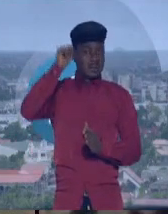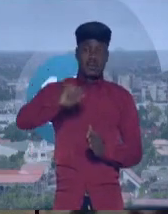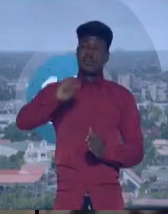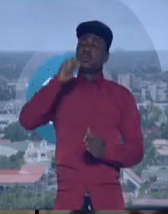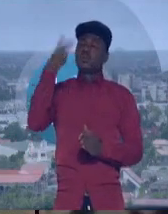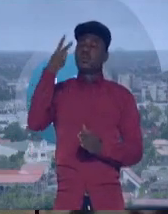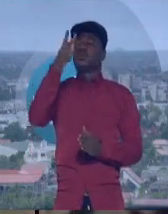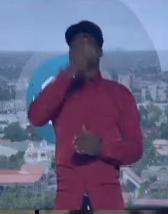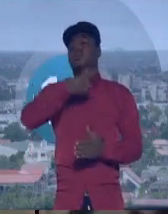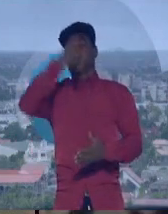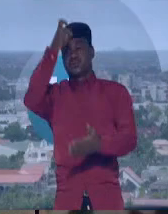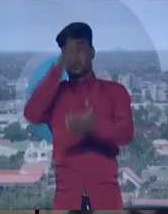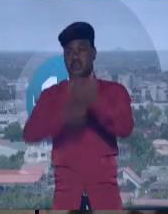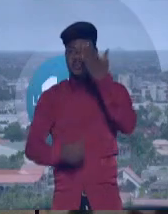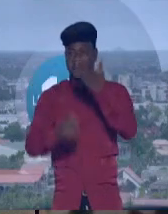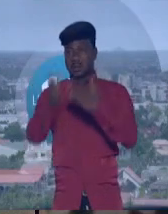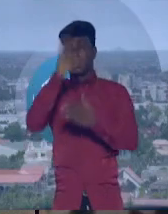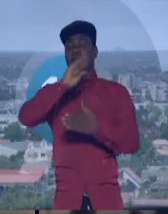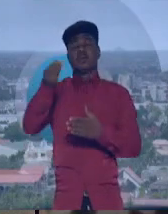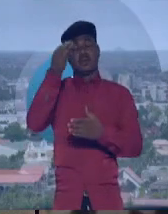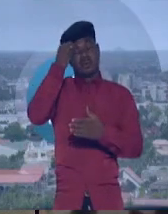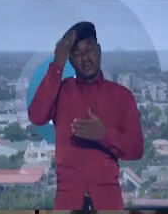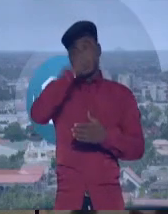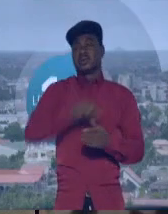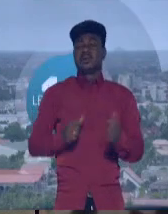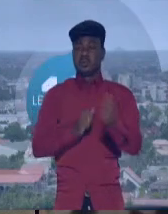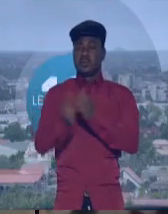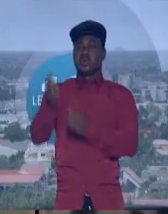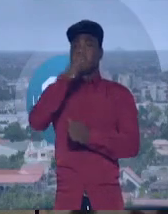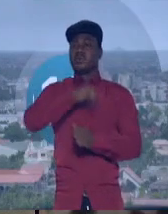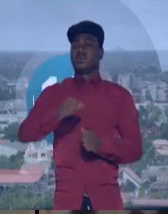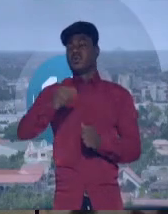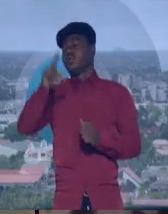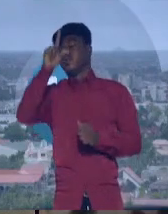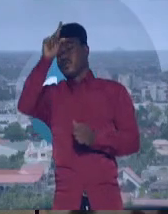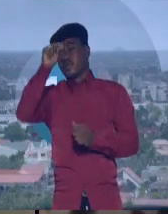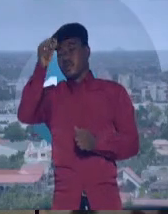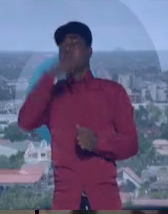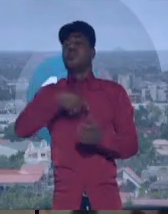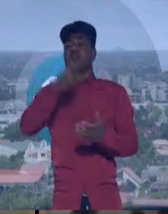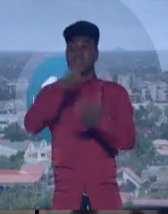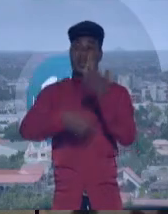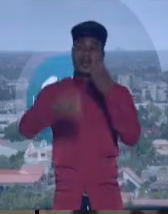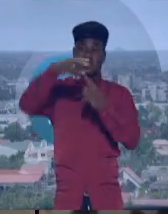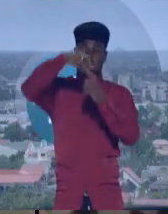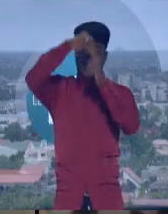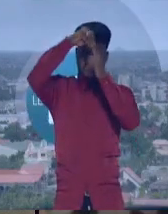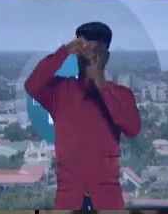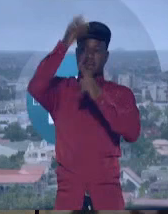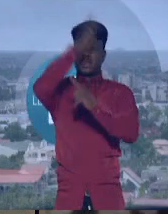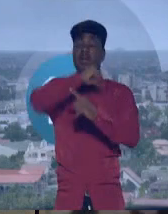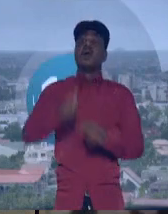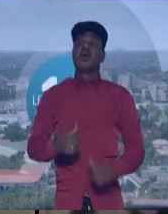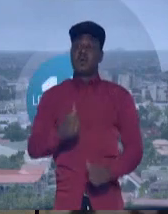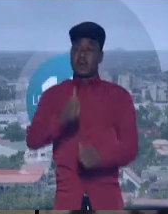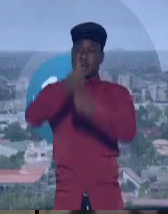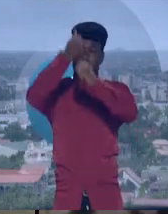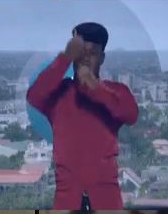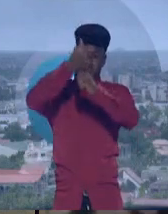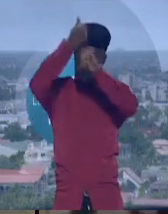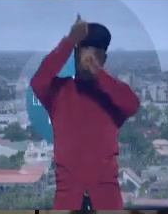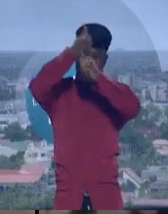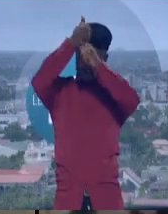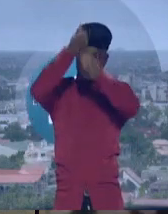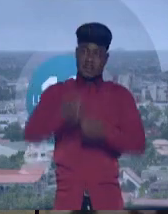une vingtaine de prix spéciaux ont été décernés aux hommes et femmes de médias. Le trophée tant convoité, le Super Galien, revient